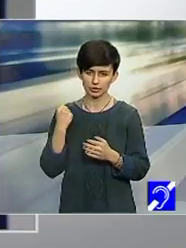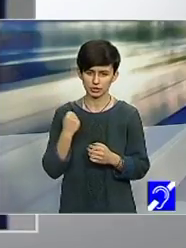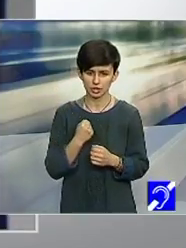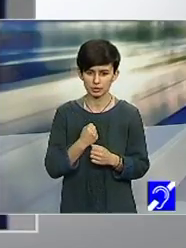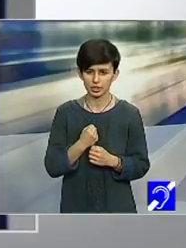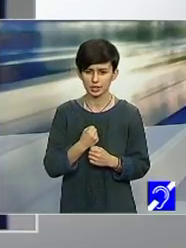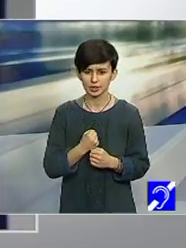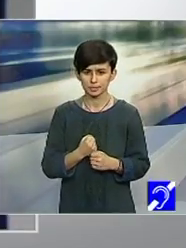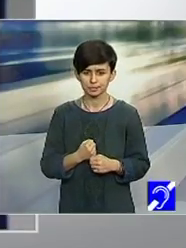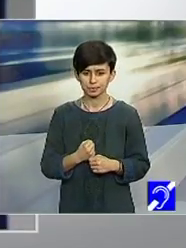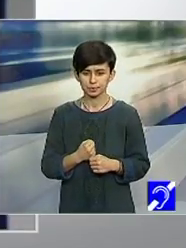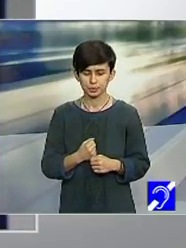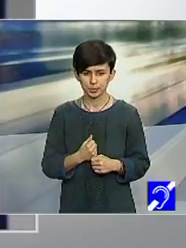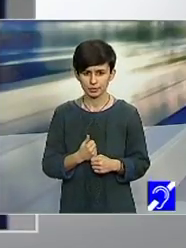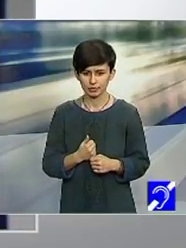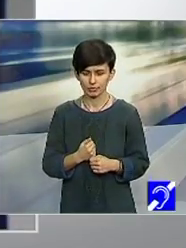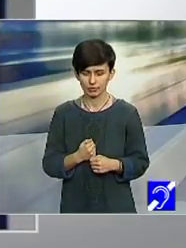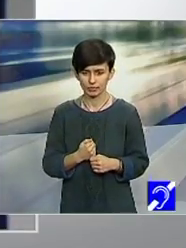ca